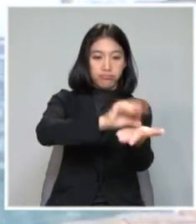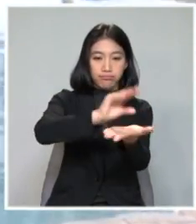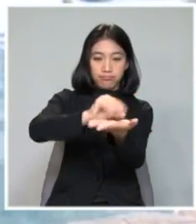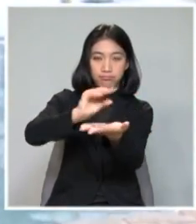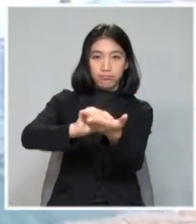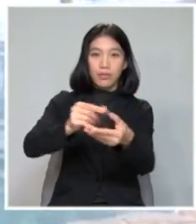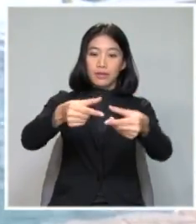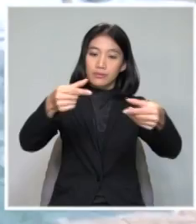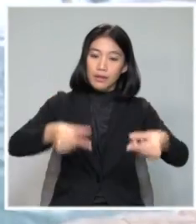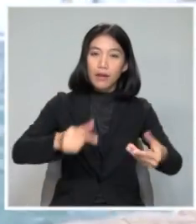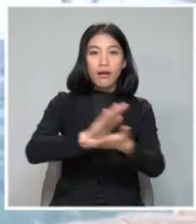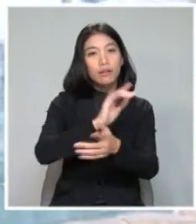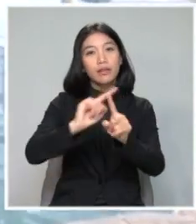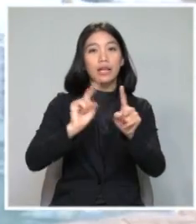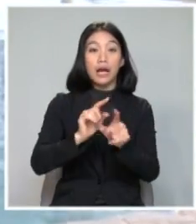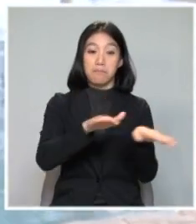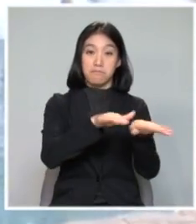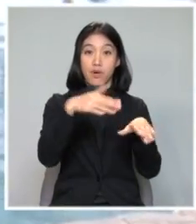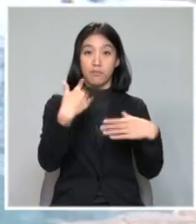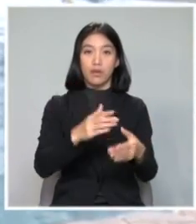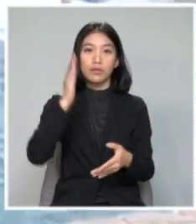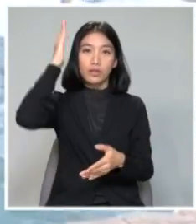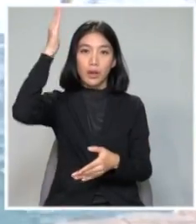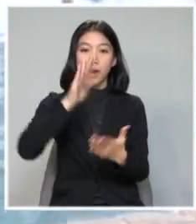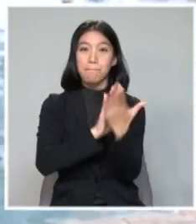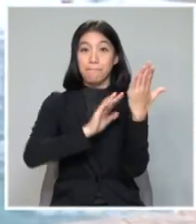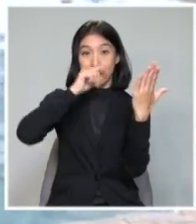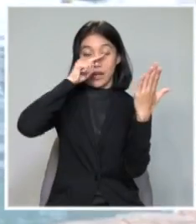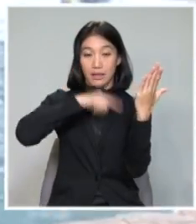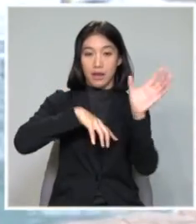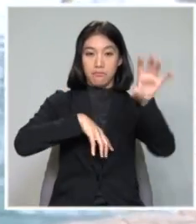อบแพปลาอื่นๆทั่วประเทศให้ได้มาตรฐานเช่นเดียวกับแพปลา